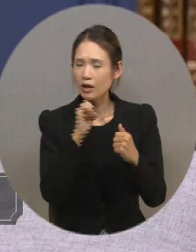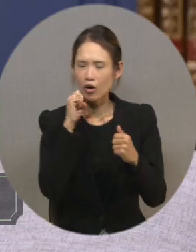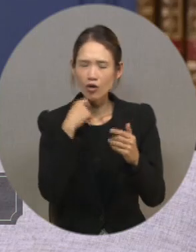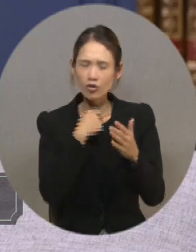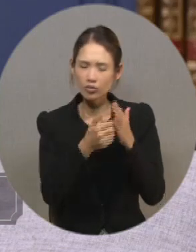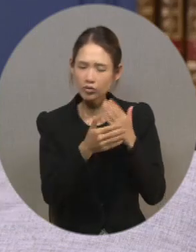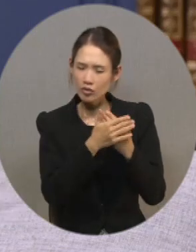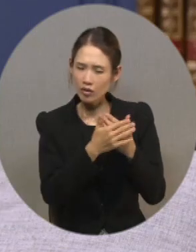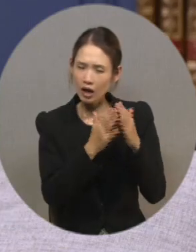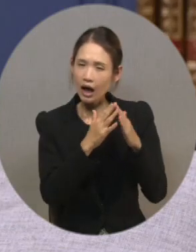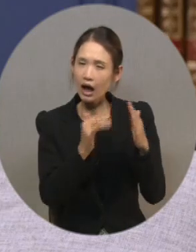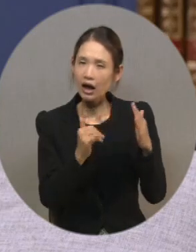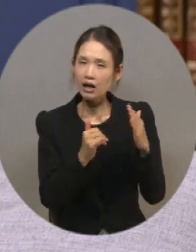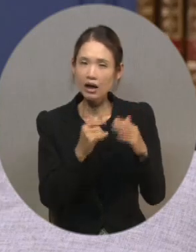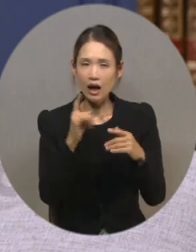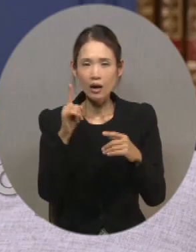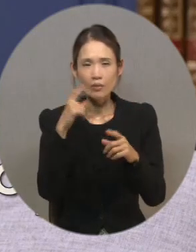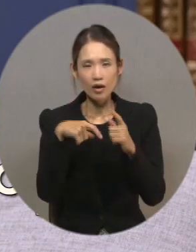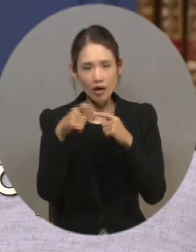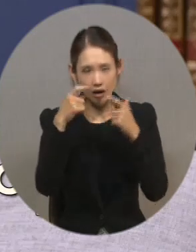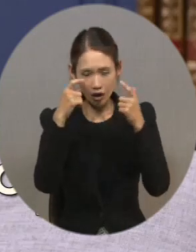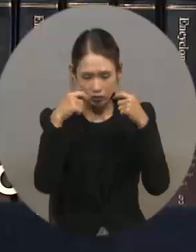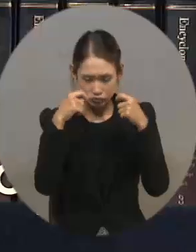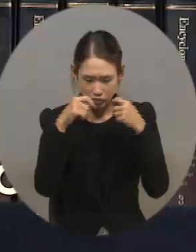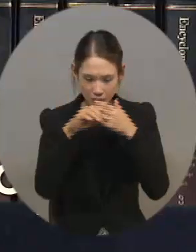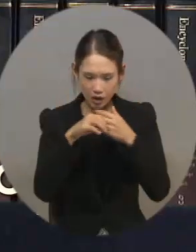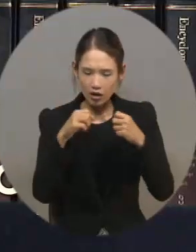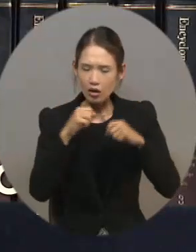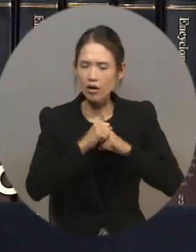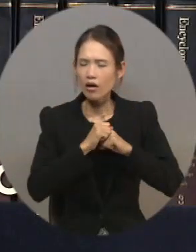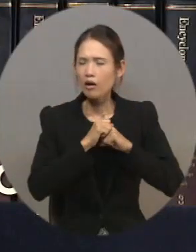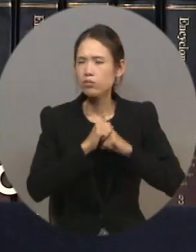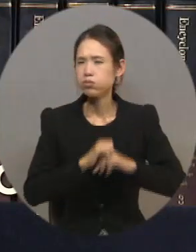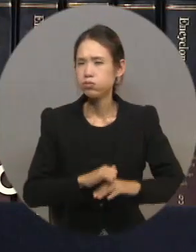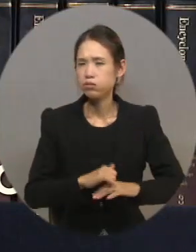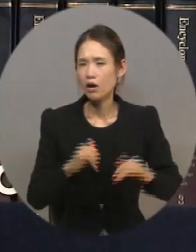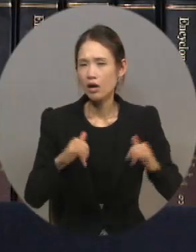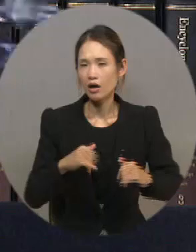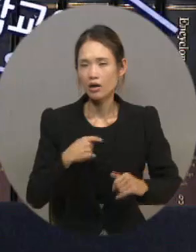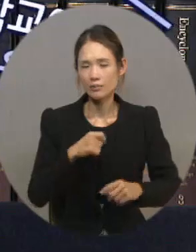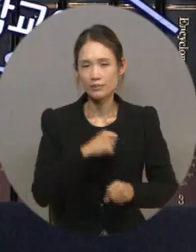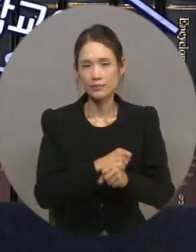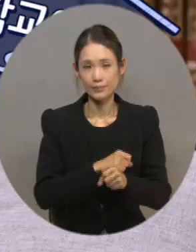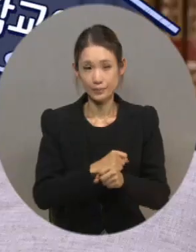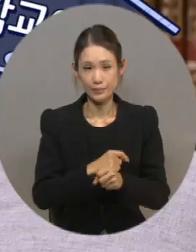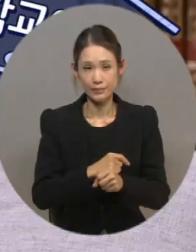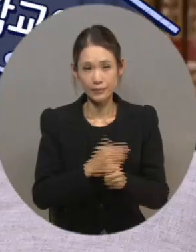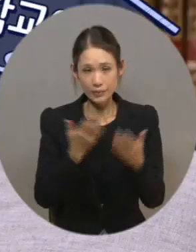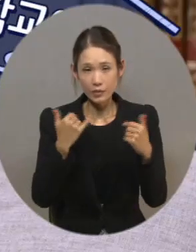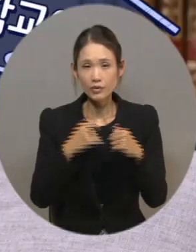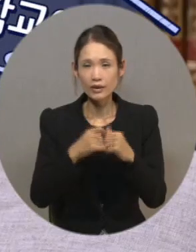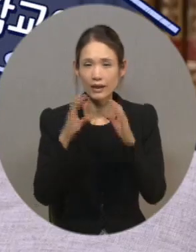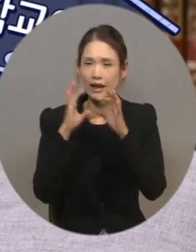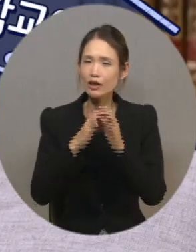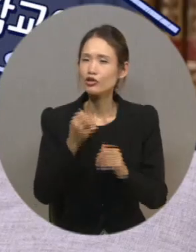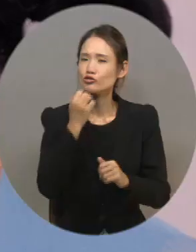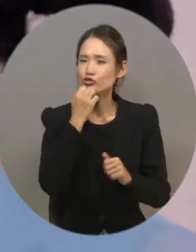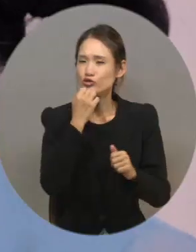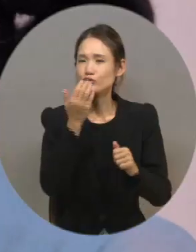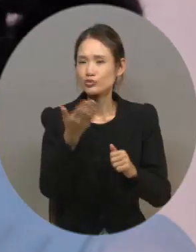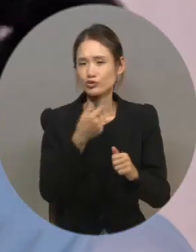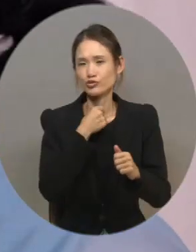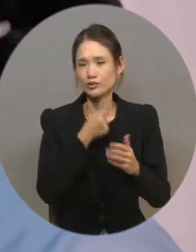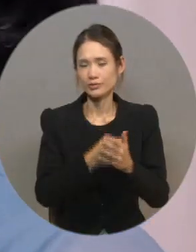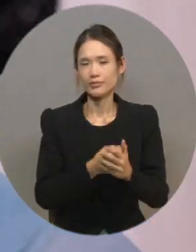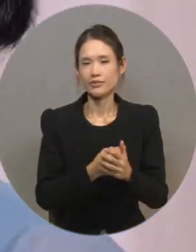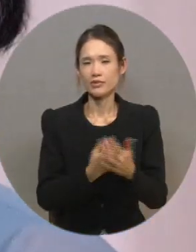가족들 생각나고, 울면 한 번 울면 무너질까봐 울지 않는다. 그래서 제가 속상하다. 학교에서 자꾸 웃기려고 하고, 또